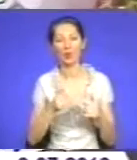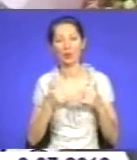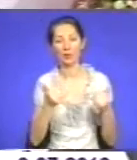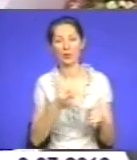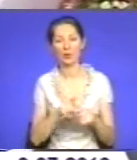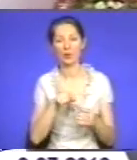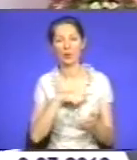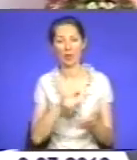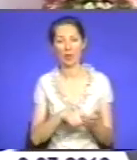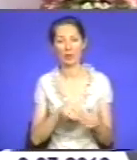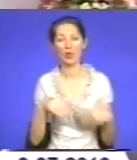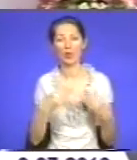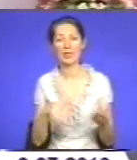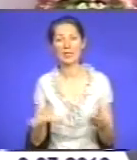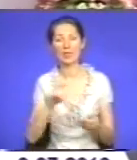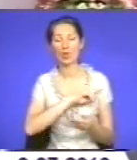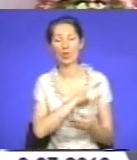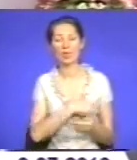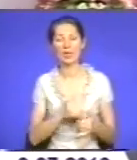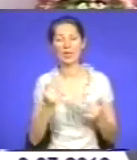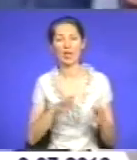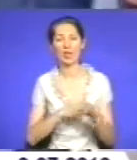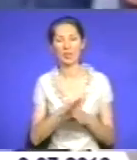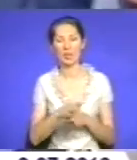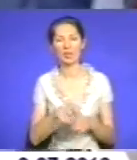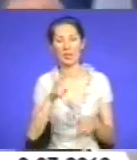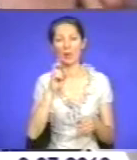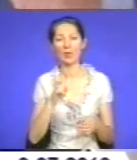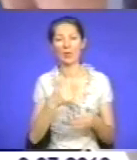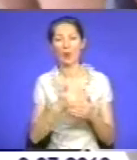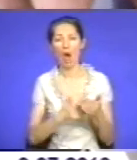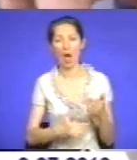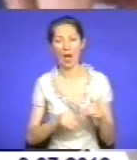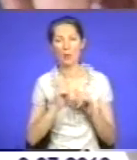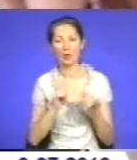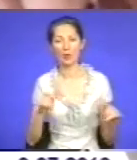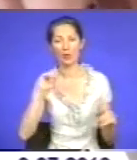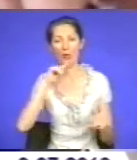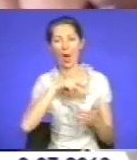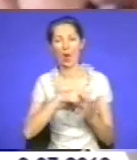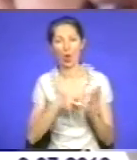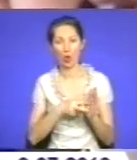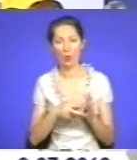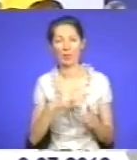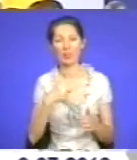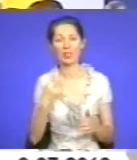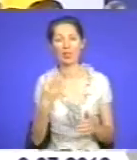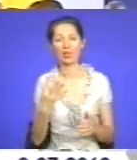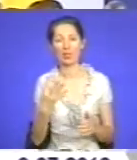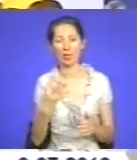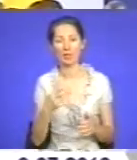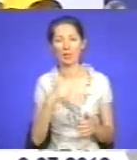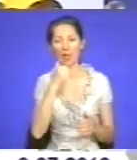Докласти всіх зусиль для реалізації державної програми активізації розвитку економіки на 2013-2014 роки закликав